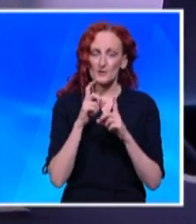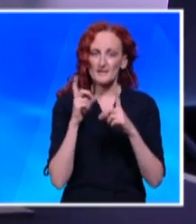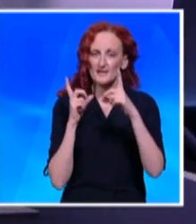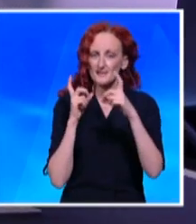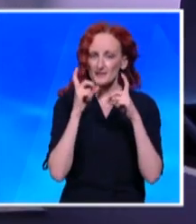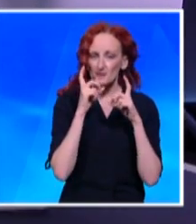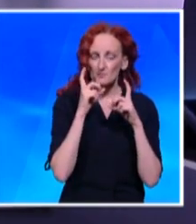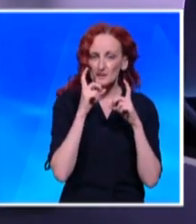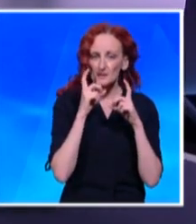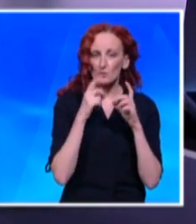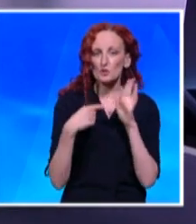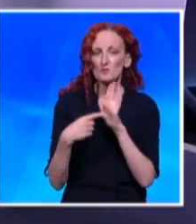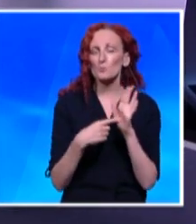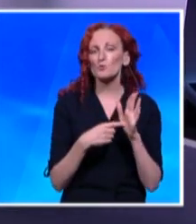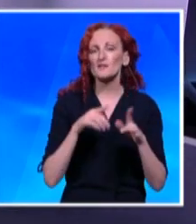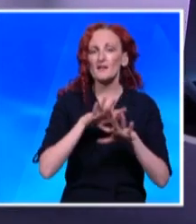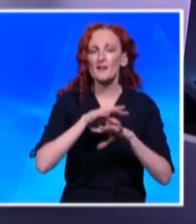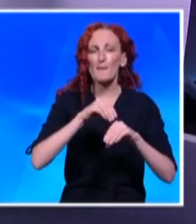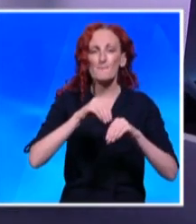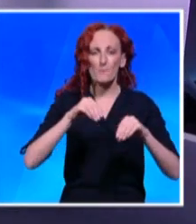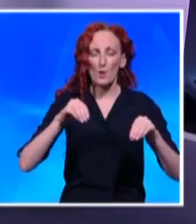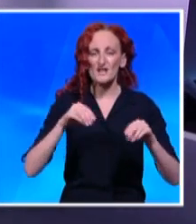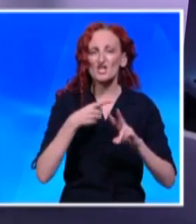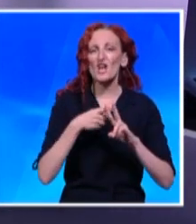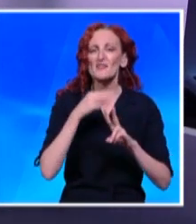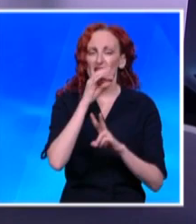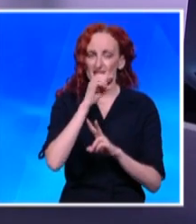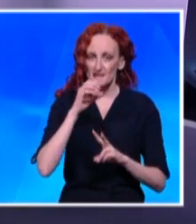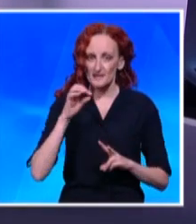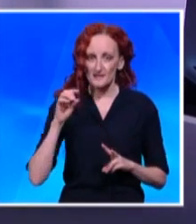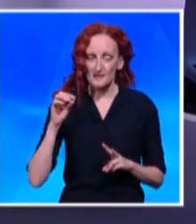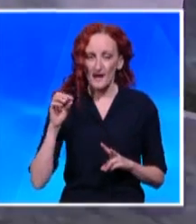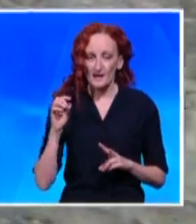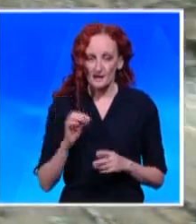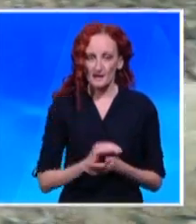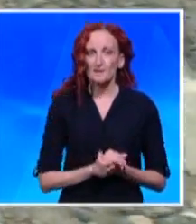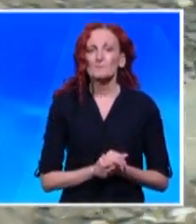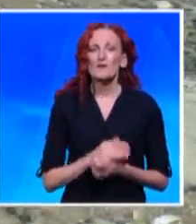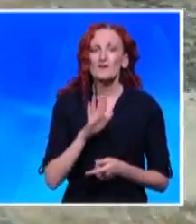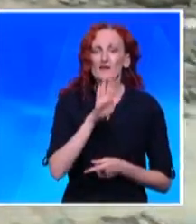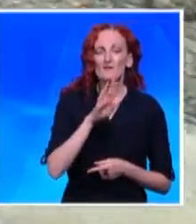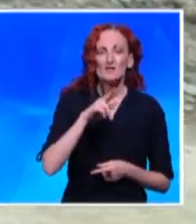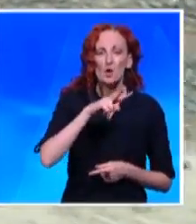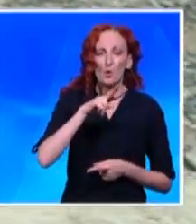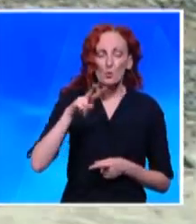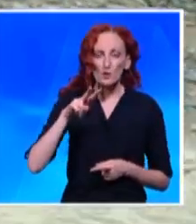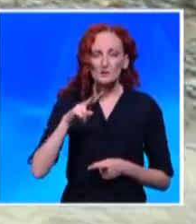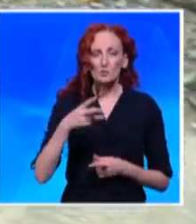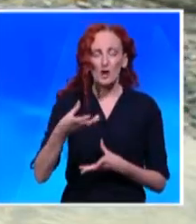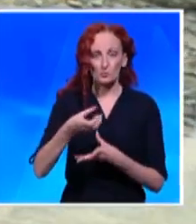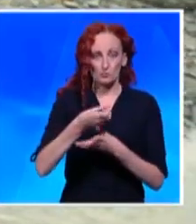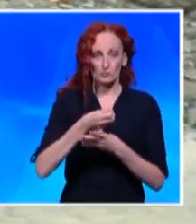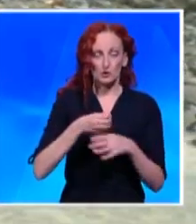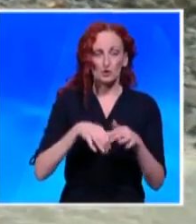плаж Нестинарка и вашата колежка Зарица Динкова, която държи костенурка, която предизвика